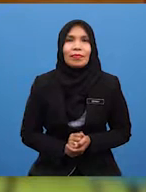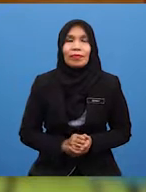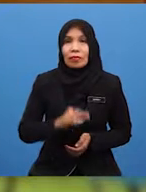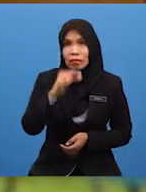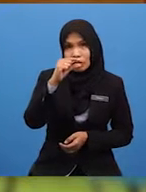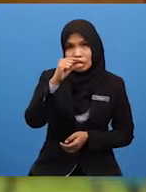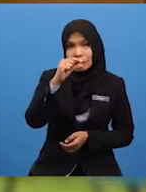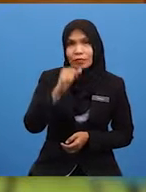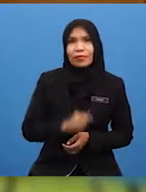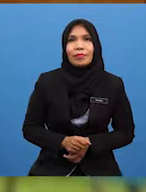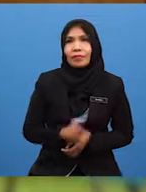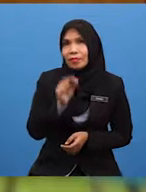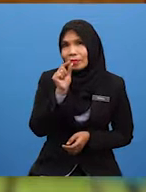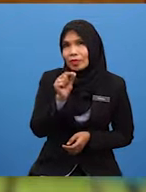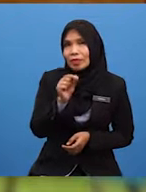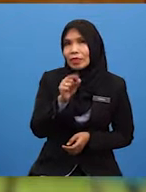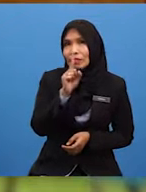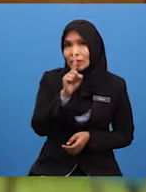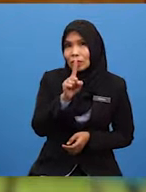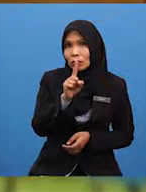G titik